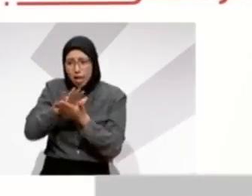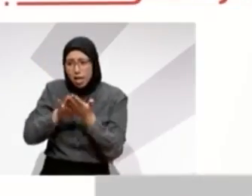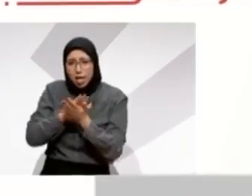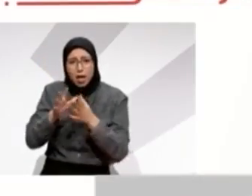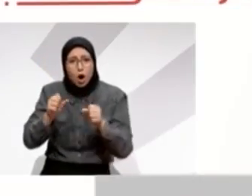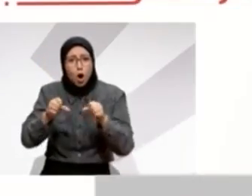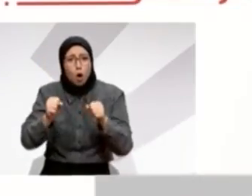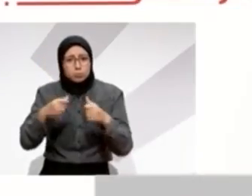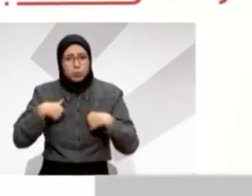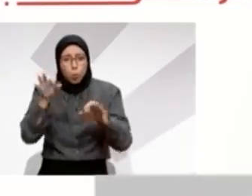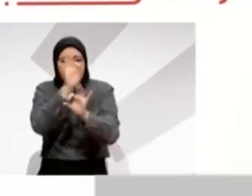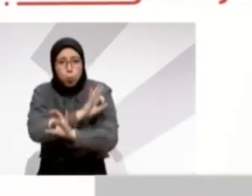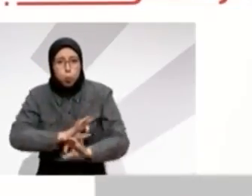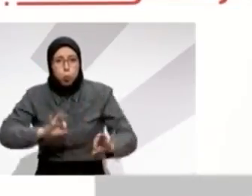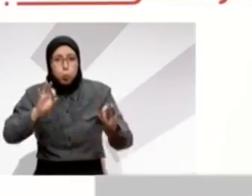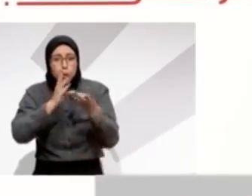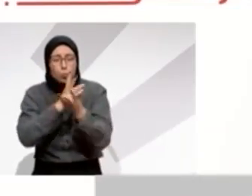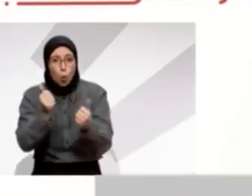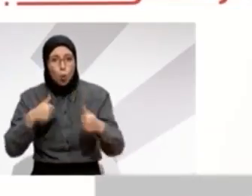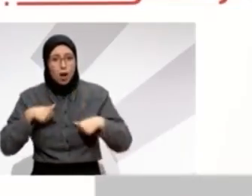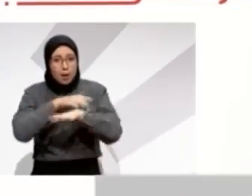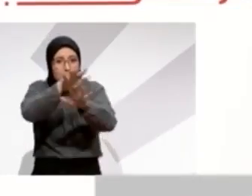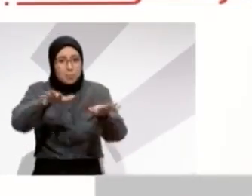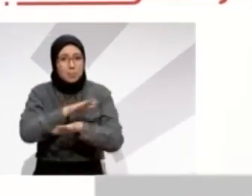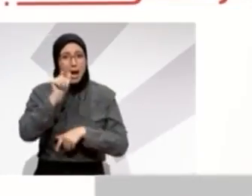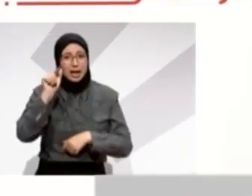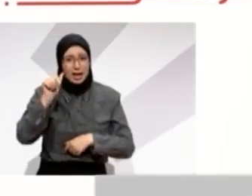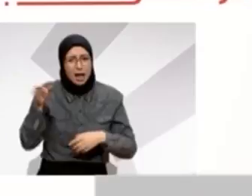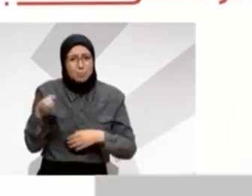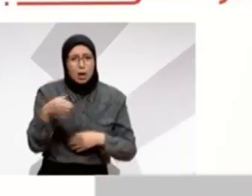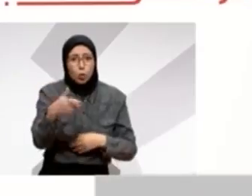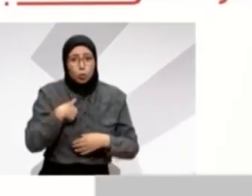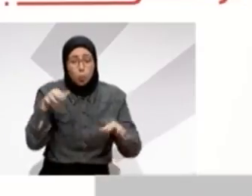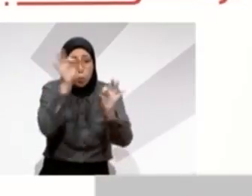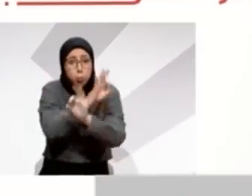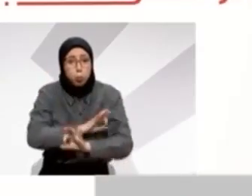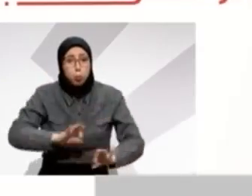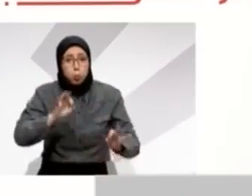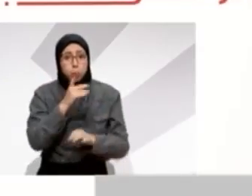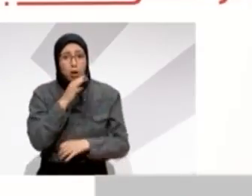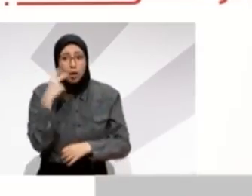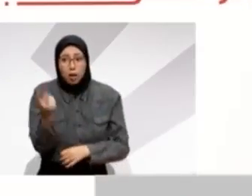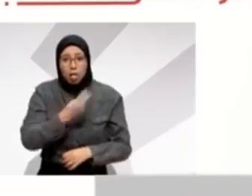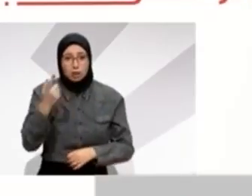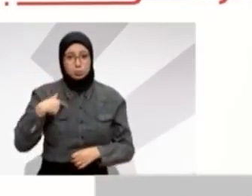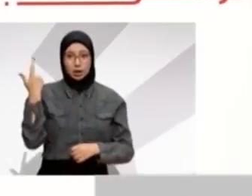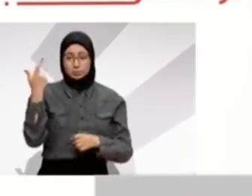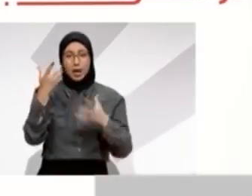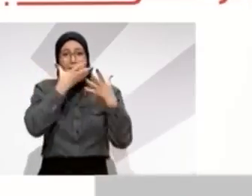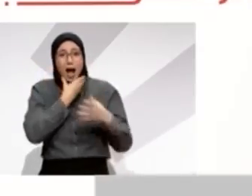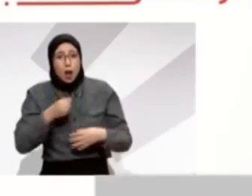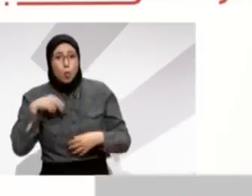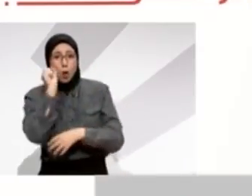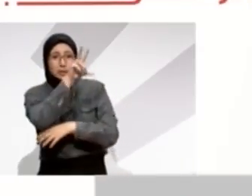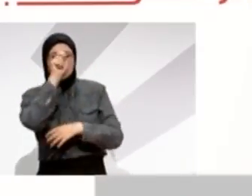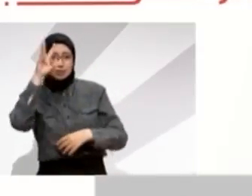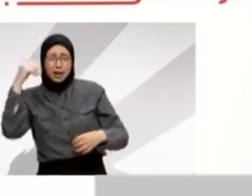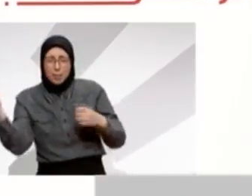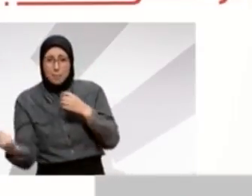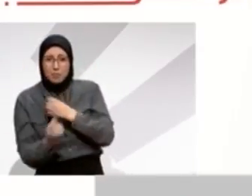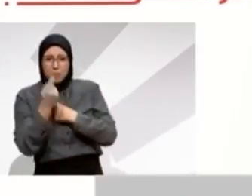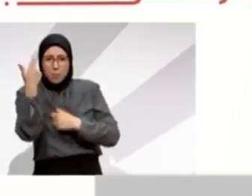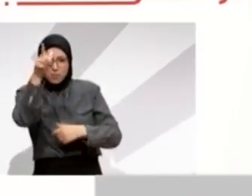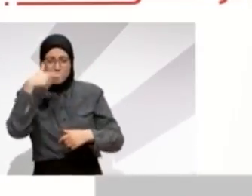سمين منها اعطانا البحار لكن الخارجين على اعتقد مواقع سياحيه مدينه واستثنائيه